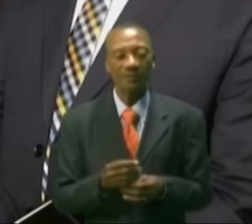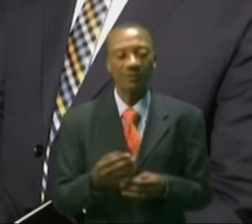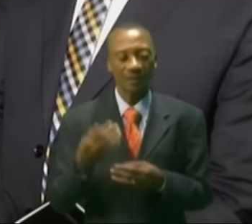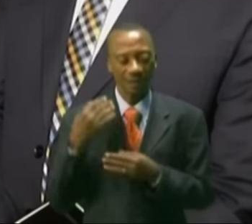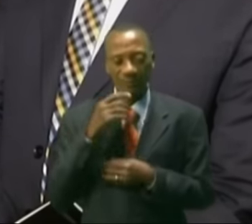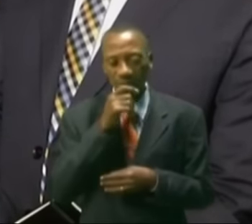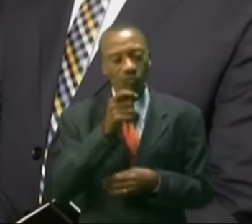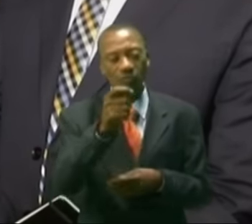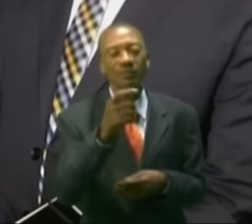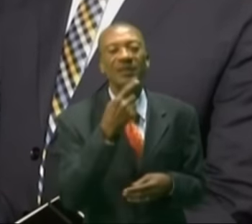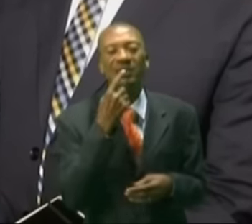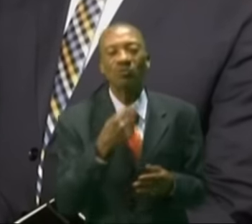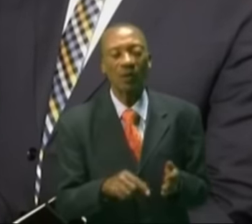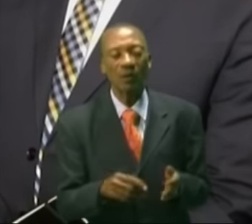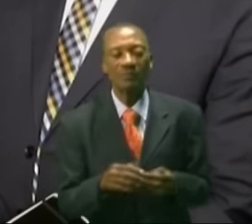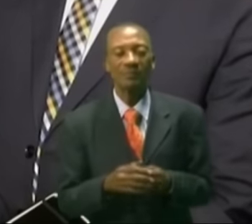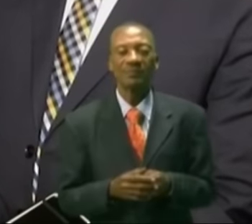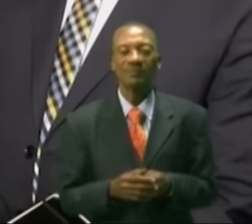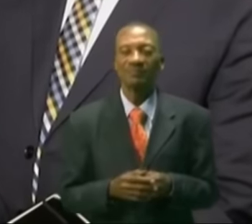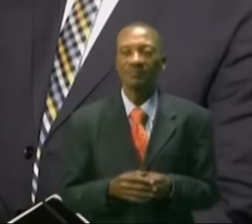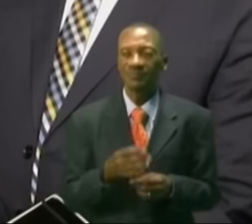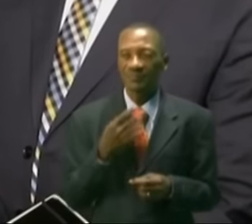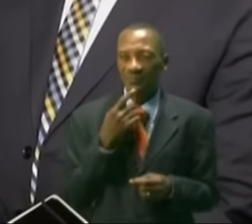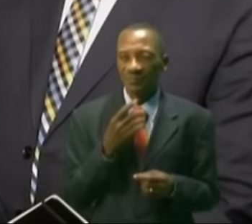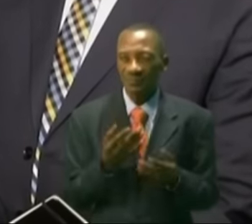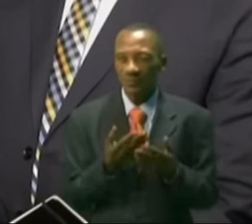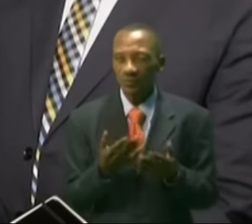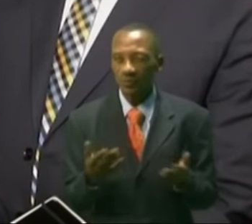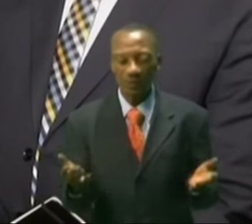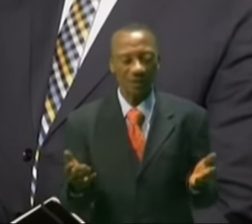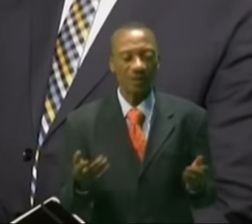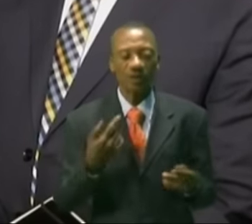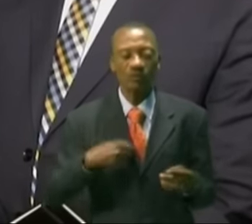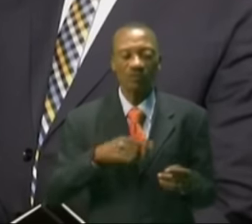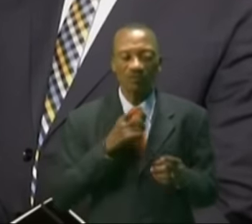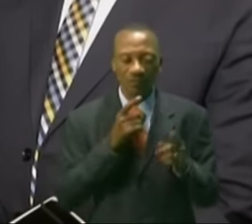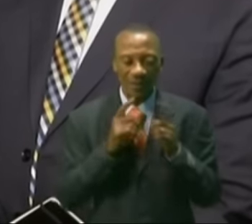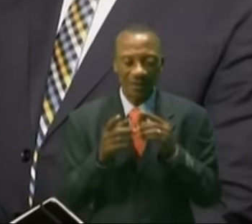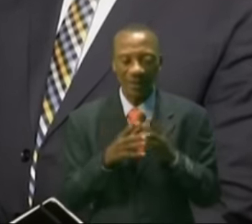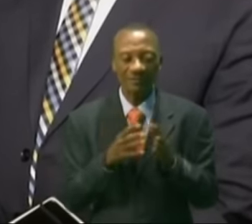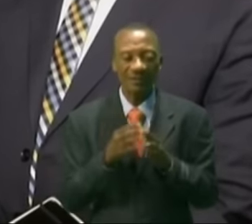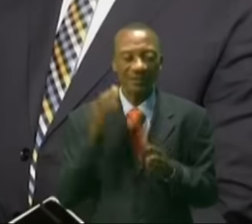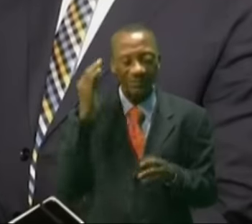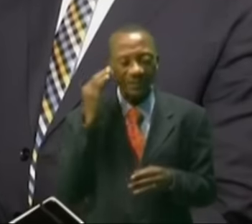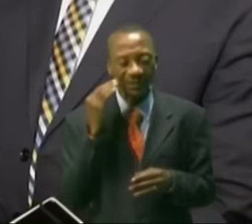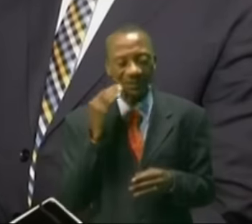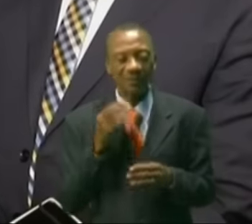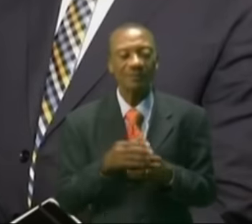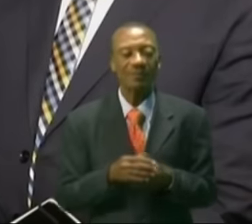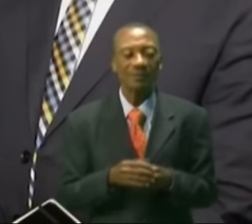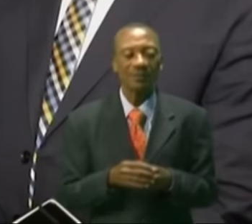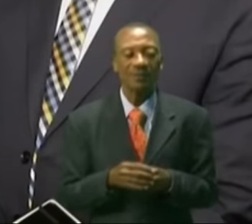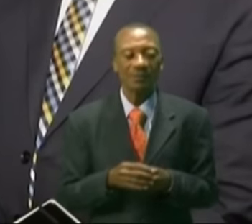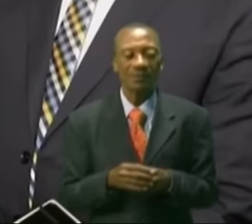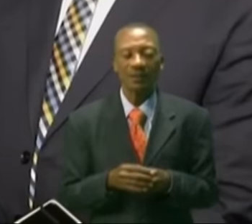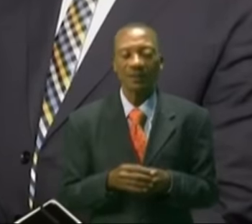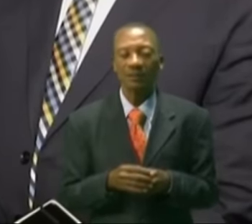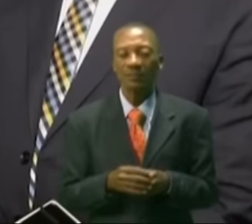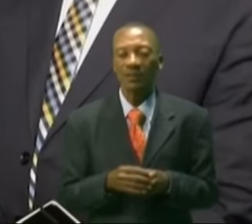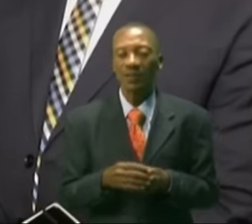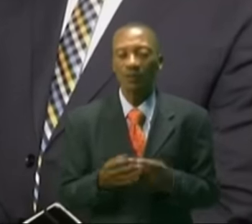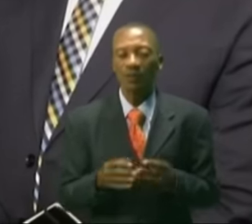tous les projets qu'on a, les projets d'avenir, et qu'ils partagent avec nous. Et nous espérons que d'ici là, tout